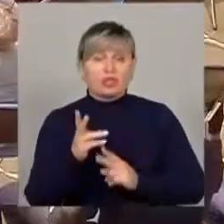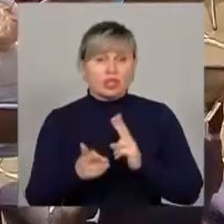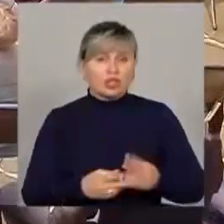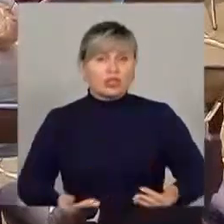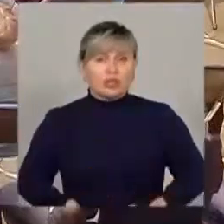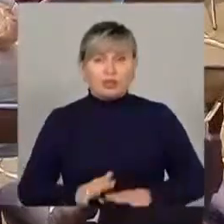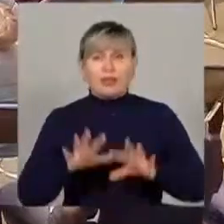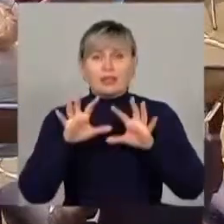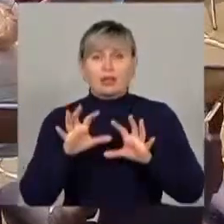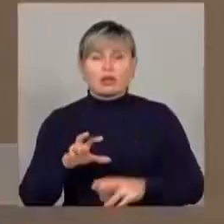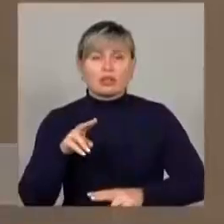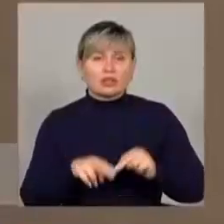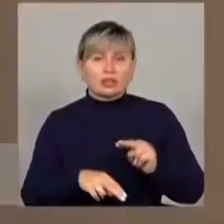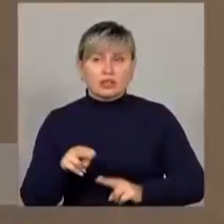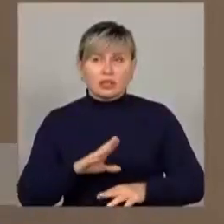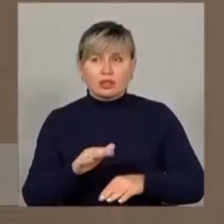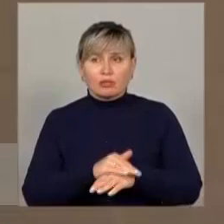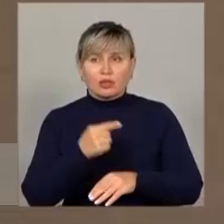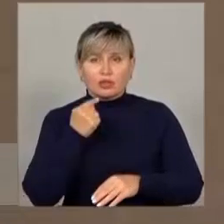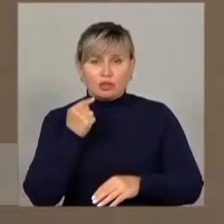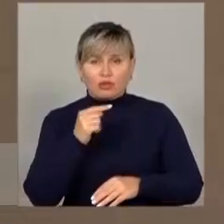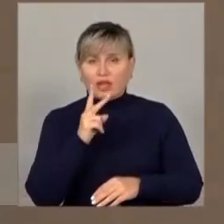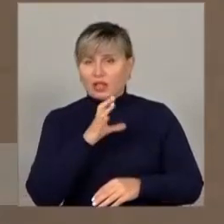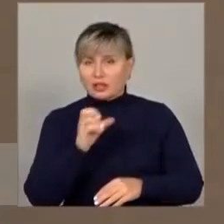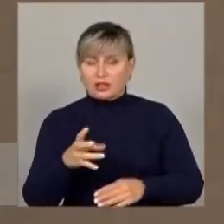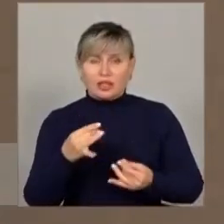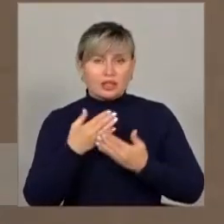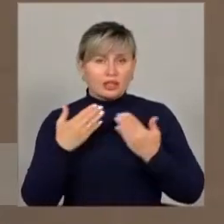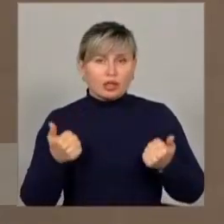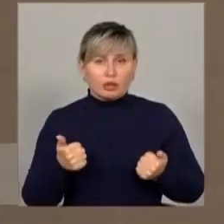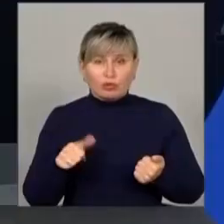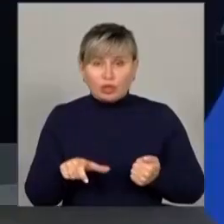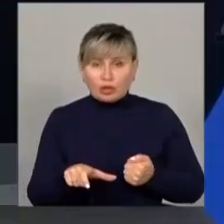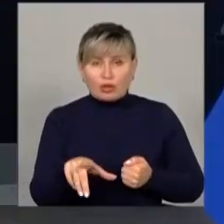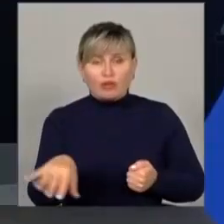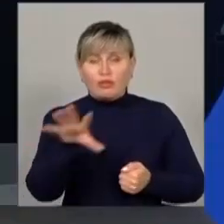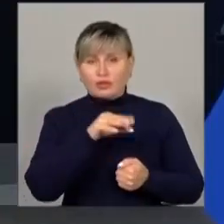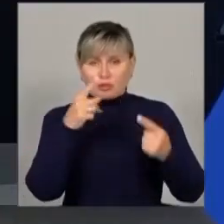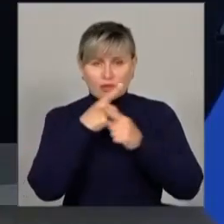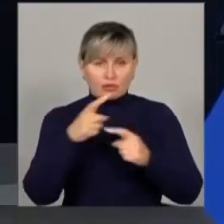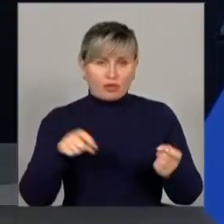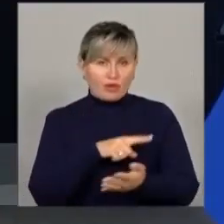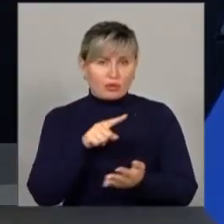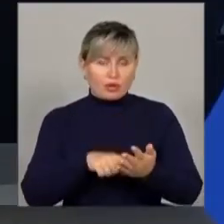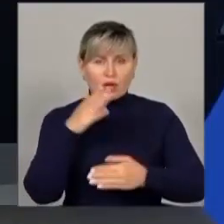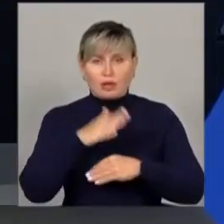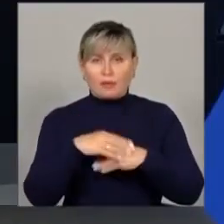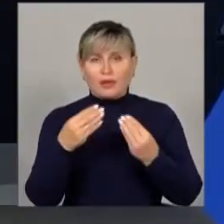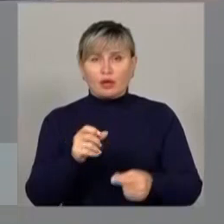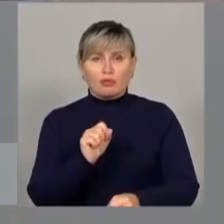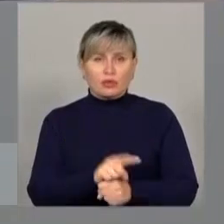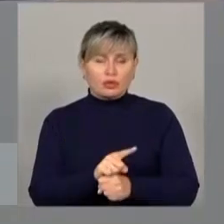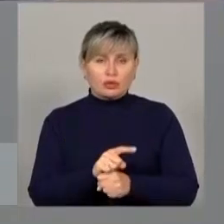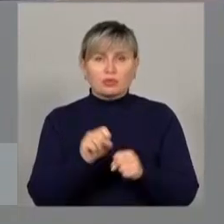и на незаконное строительство, недобросовестные КСК и отсутствие тротуаров. По всем озвученным вопросам аким дал поручение